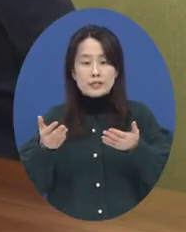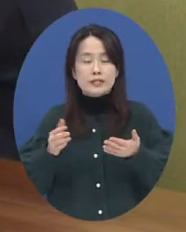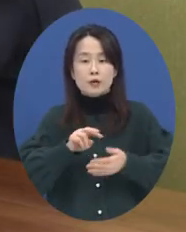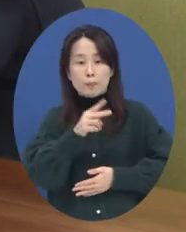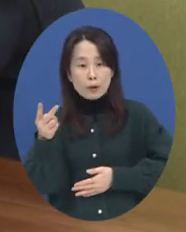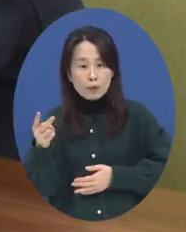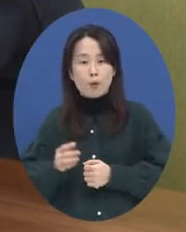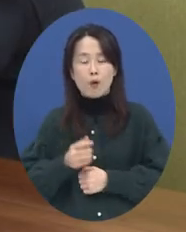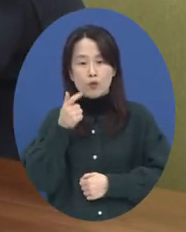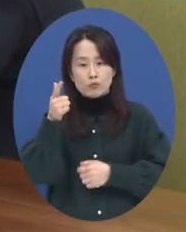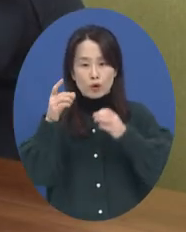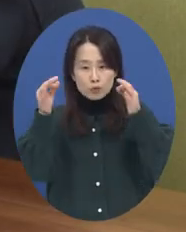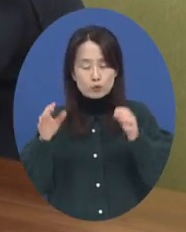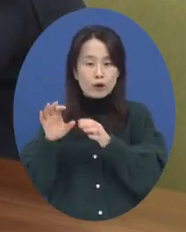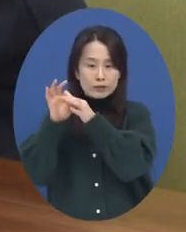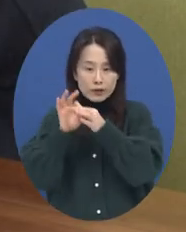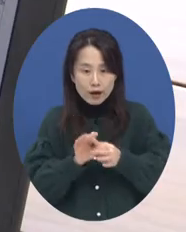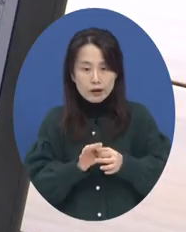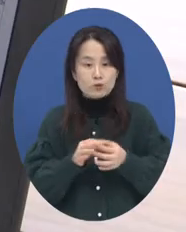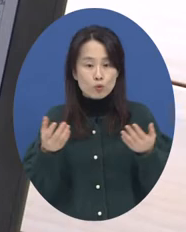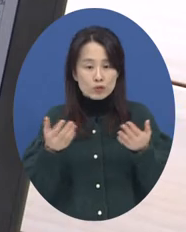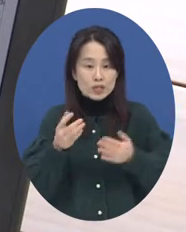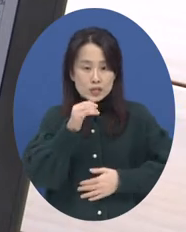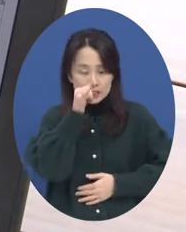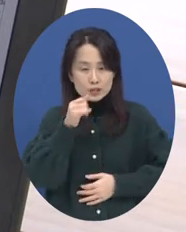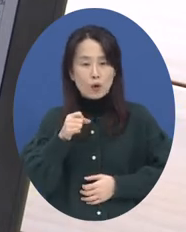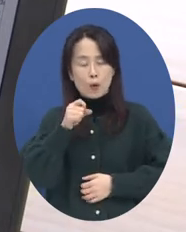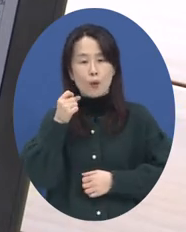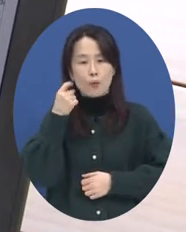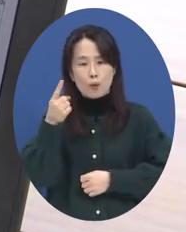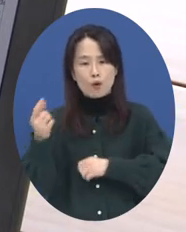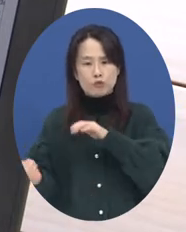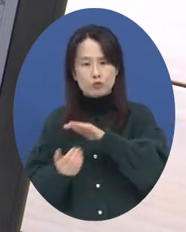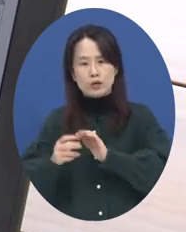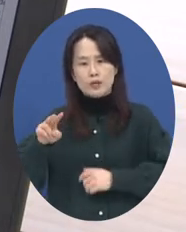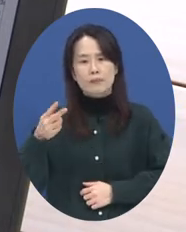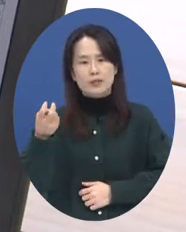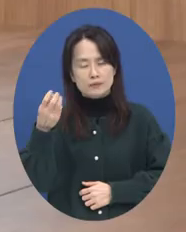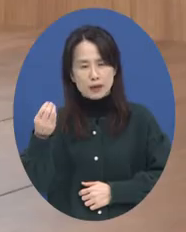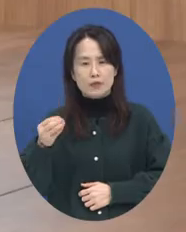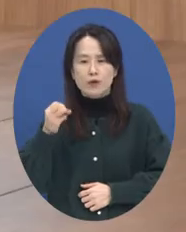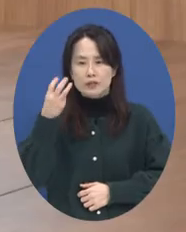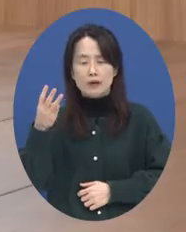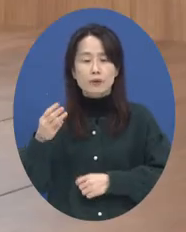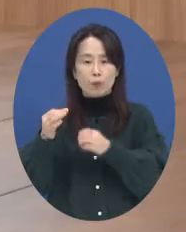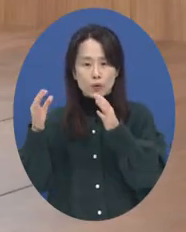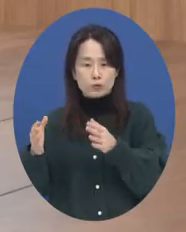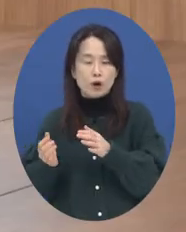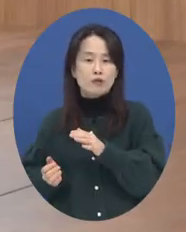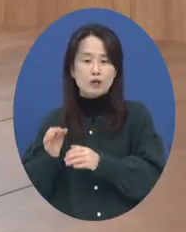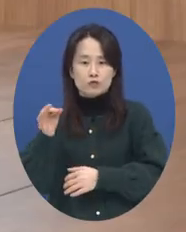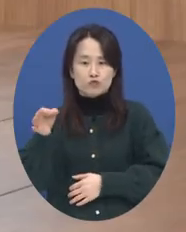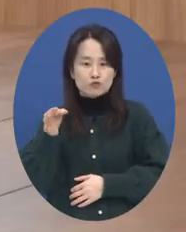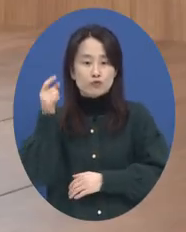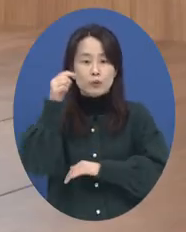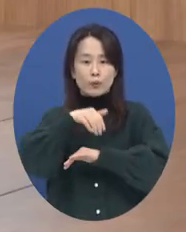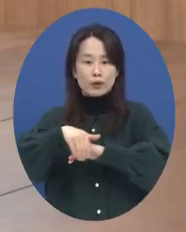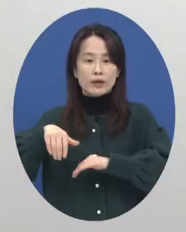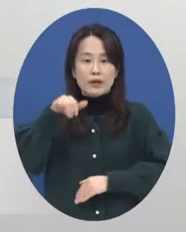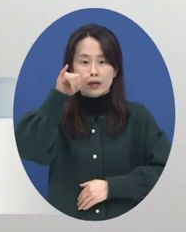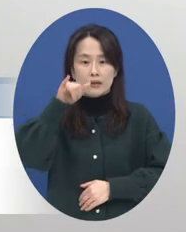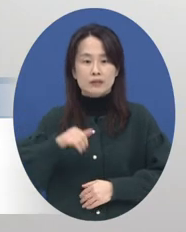이뤄지고 6개월 동안 고용을 유지할 경우 매달 최대 220만 원씩 3개월분의 고용 장려금을 추가 지원한다는